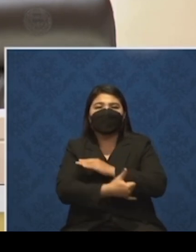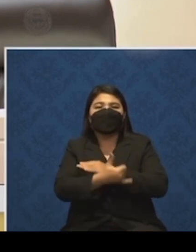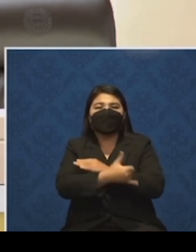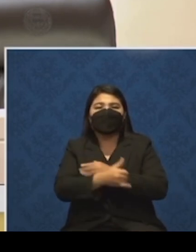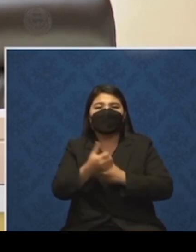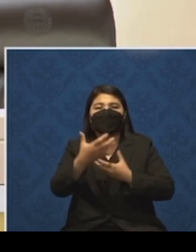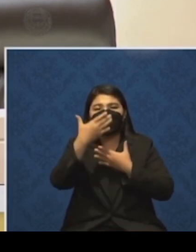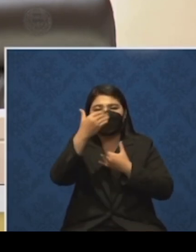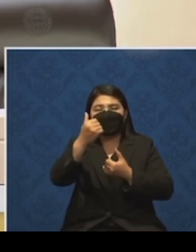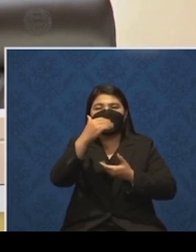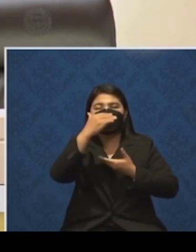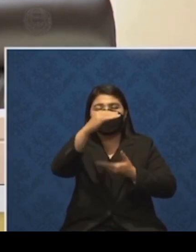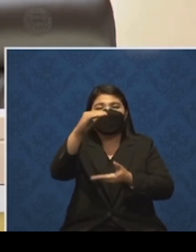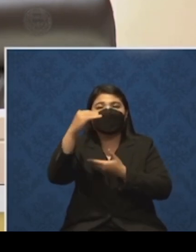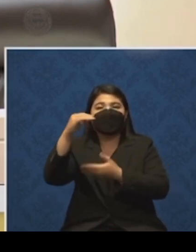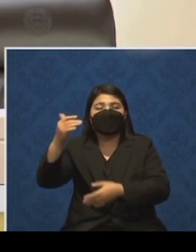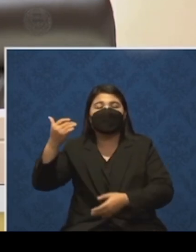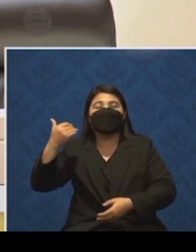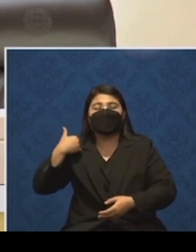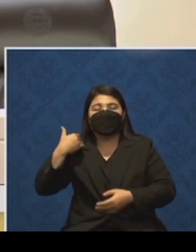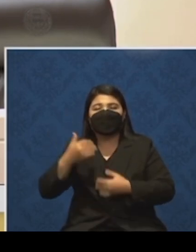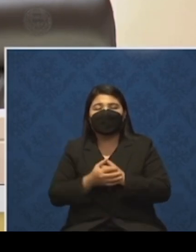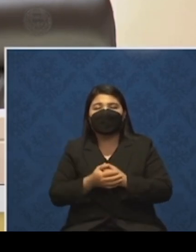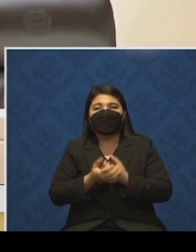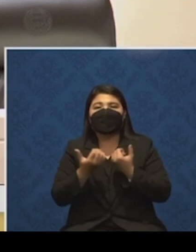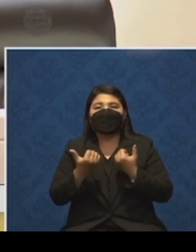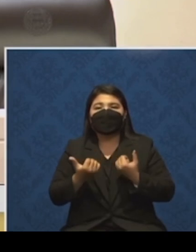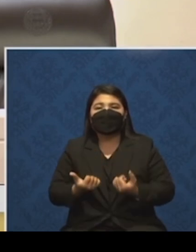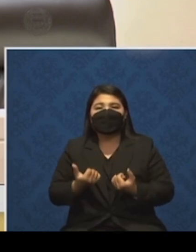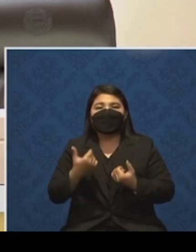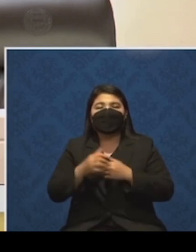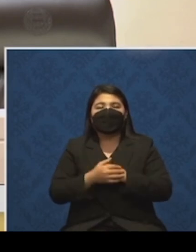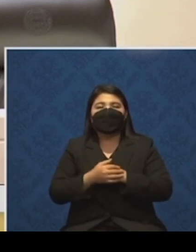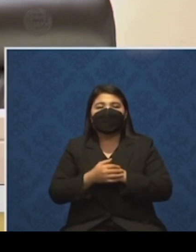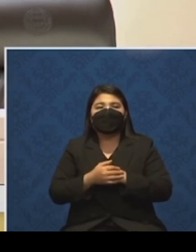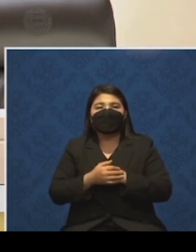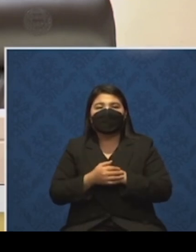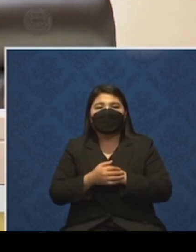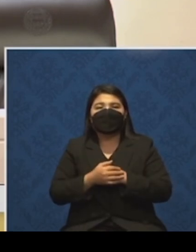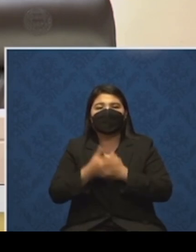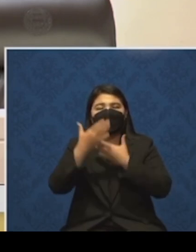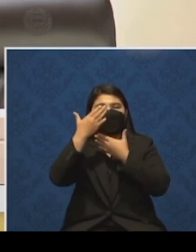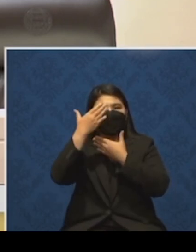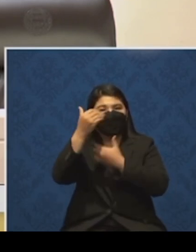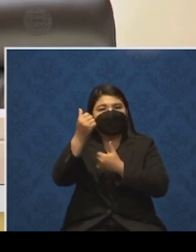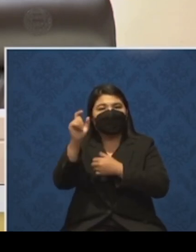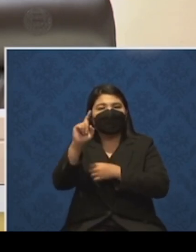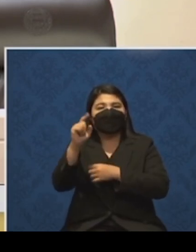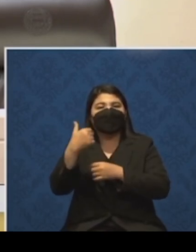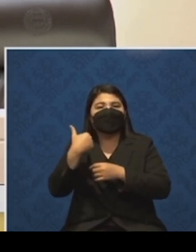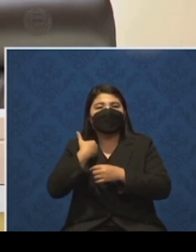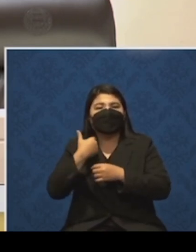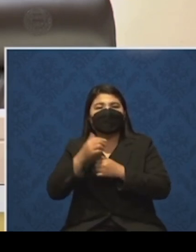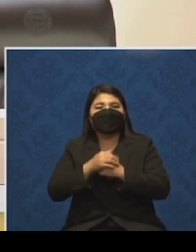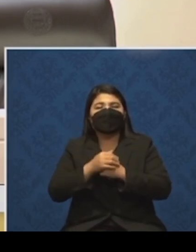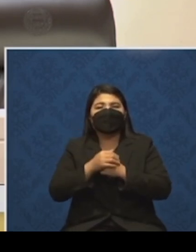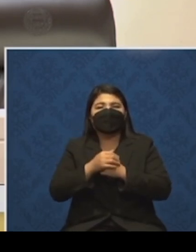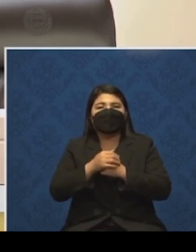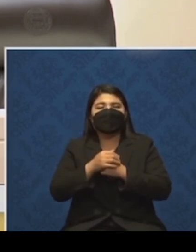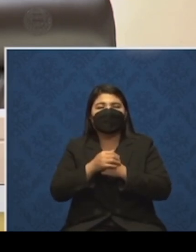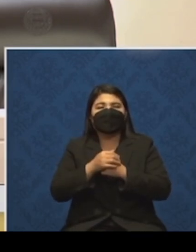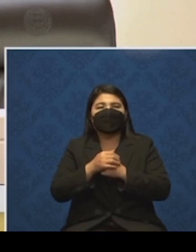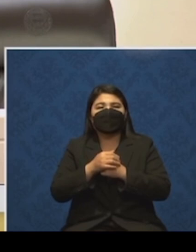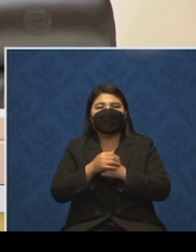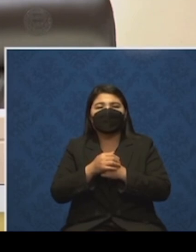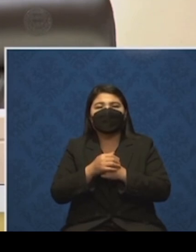จจุบันนี้ก็มีประเทศต่างประเทศที่สนใจที่จะจัดหายุทธปกรณ์